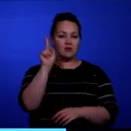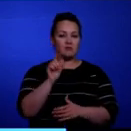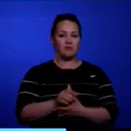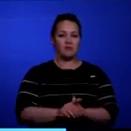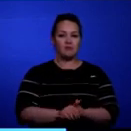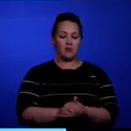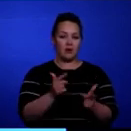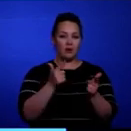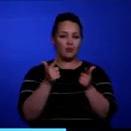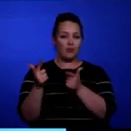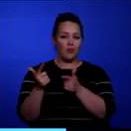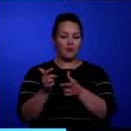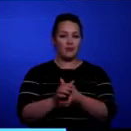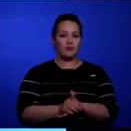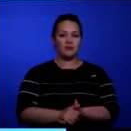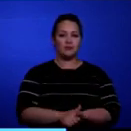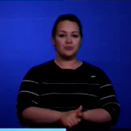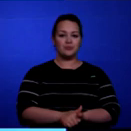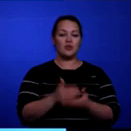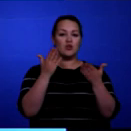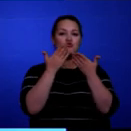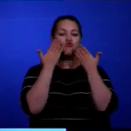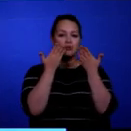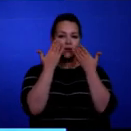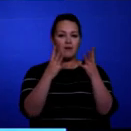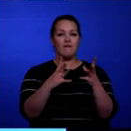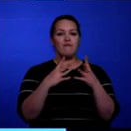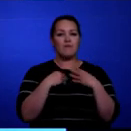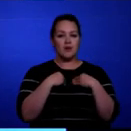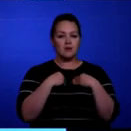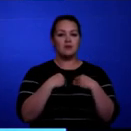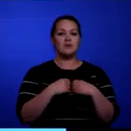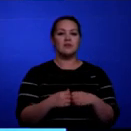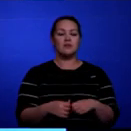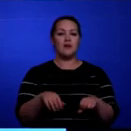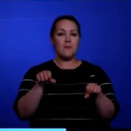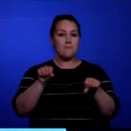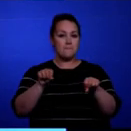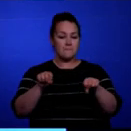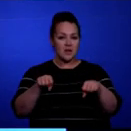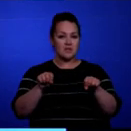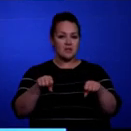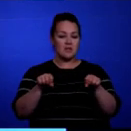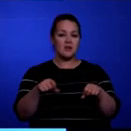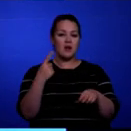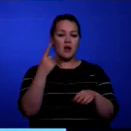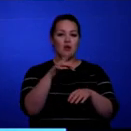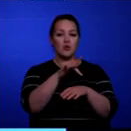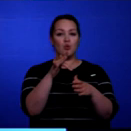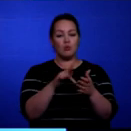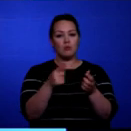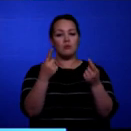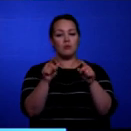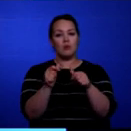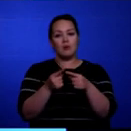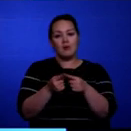готовы читаемые вместе мотоциклист движутся из одного города в другой расстояние